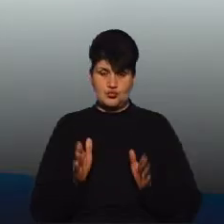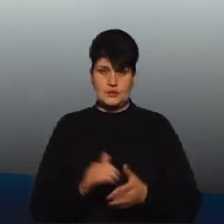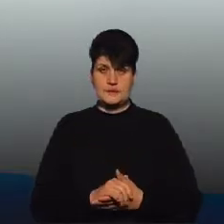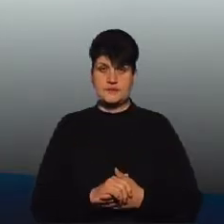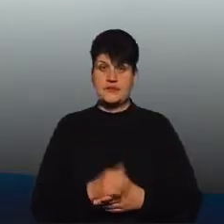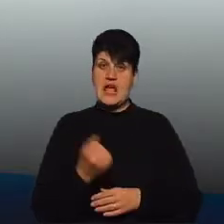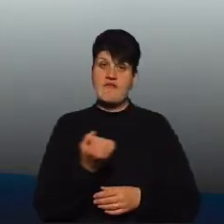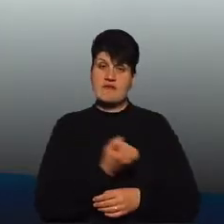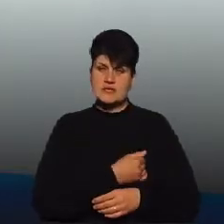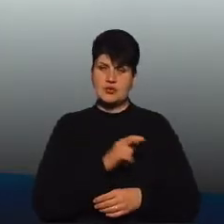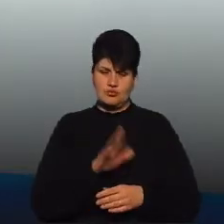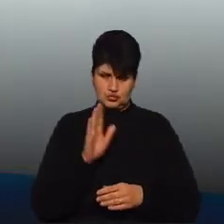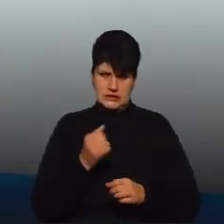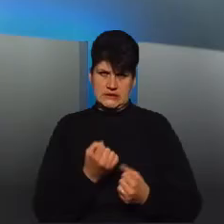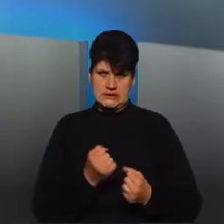будуть захищені?